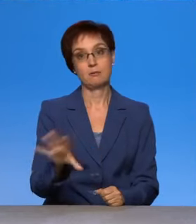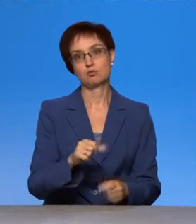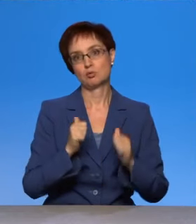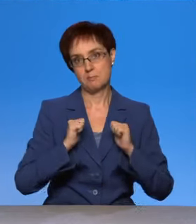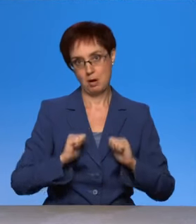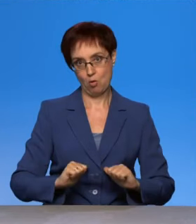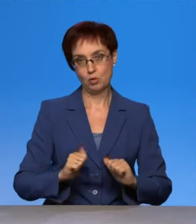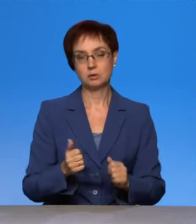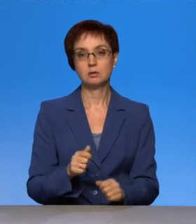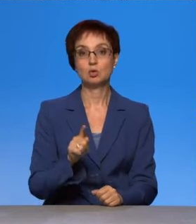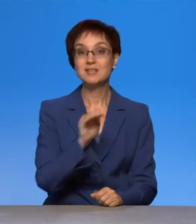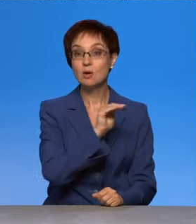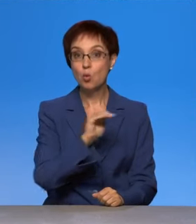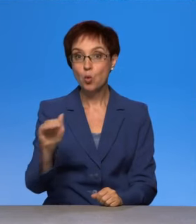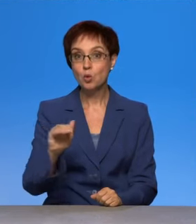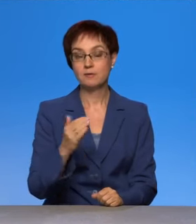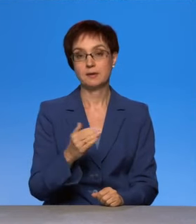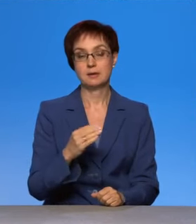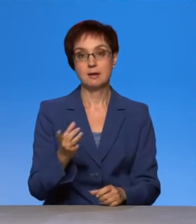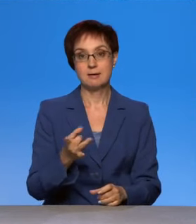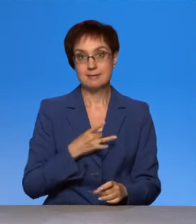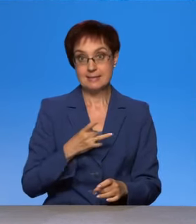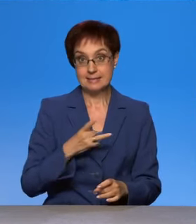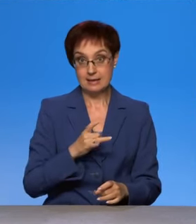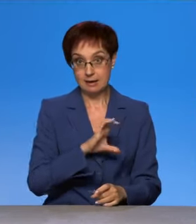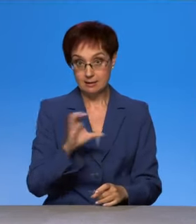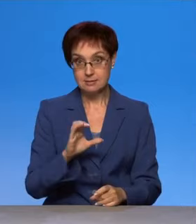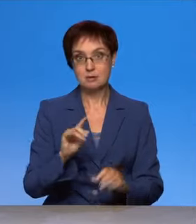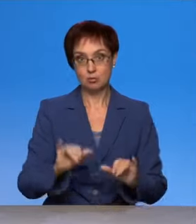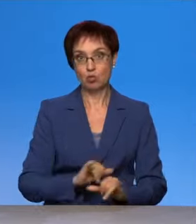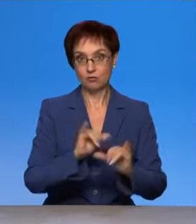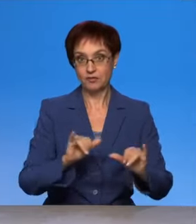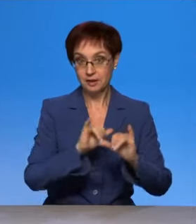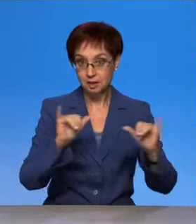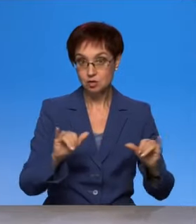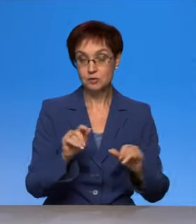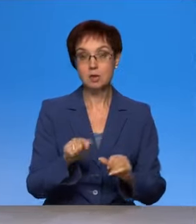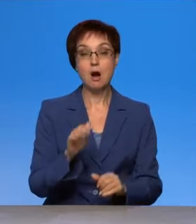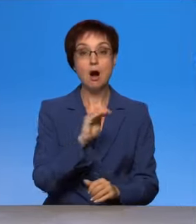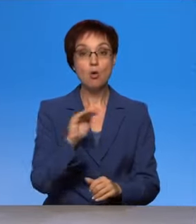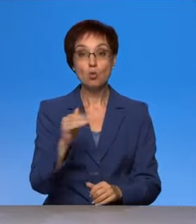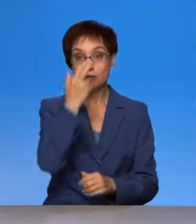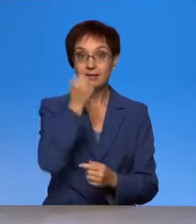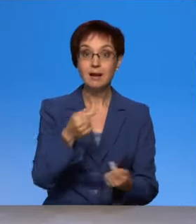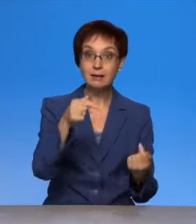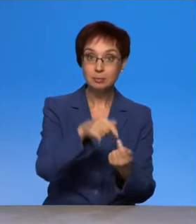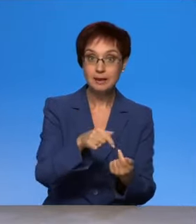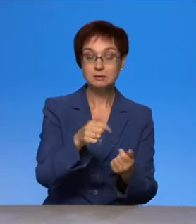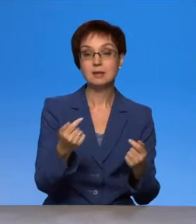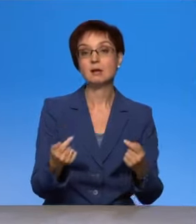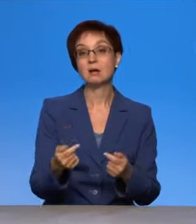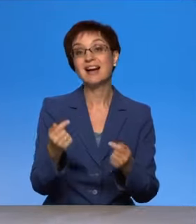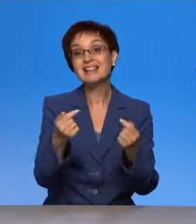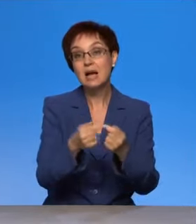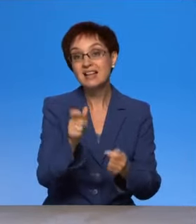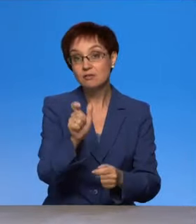уровень стрессогенности нарастает, а степень адаптогенности конкретного человека не успевает за ним. Вот. А